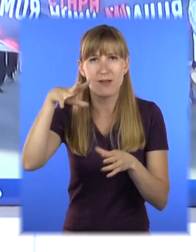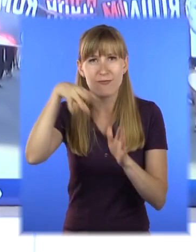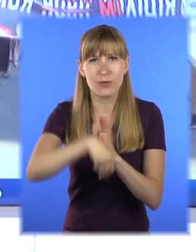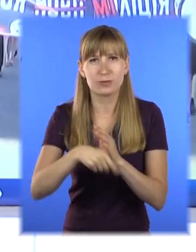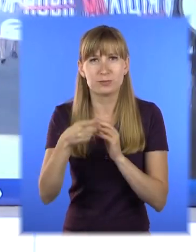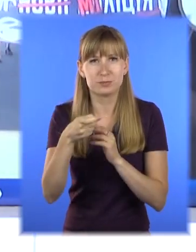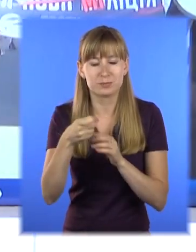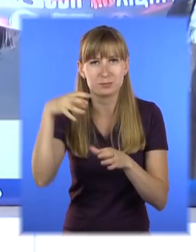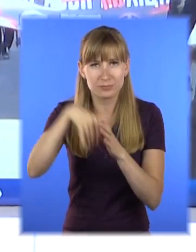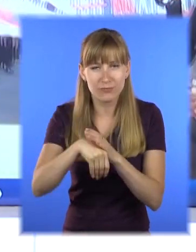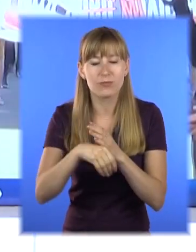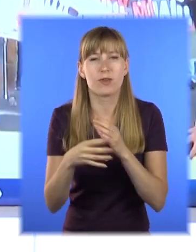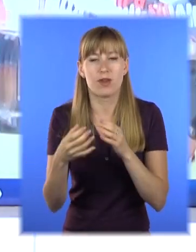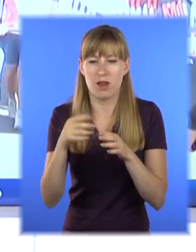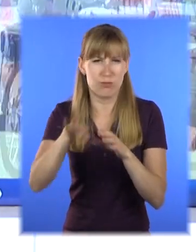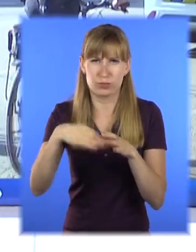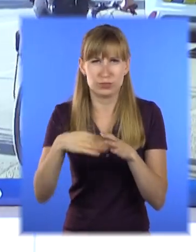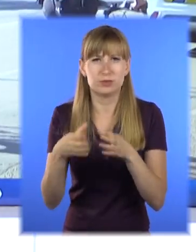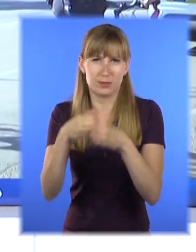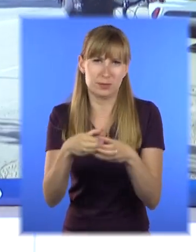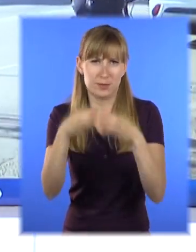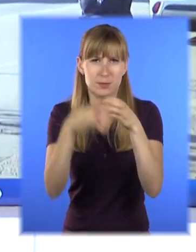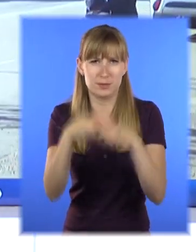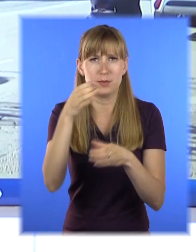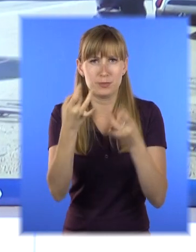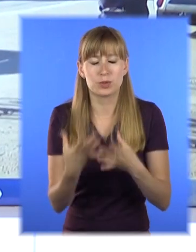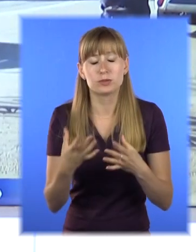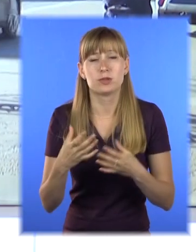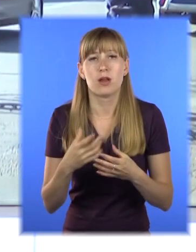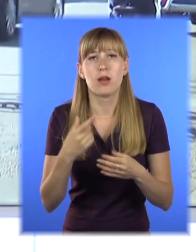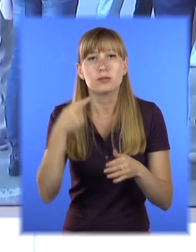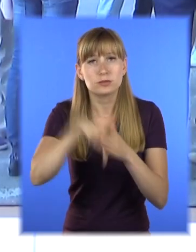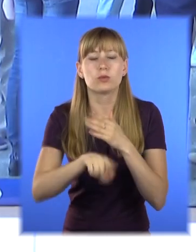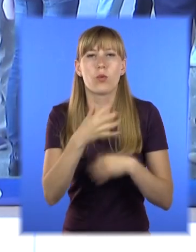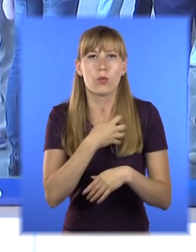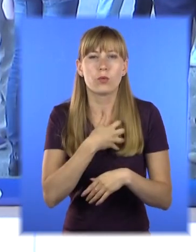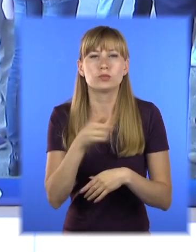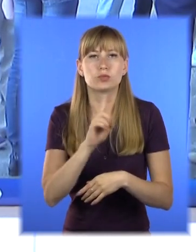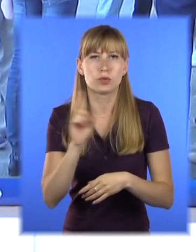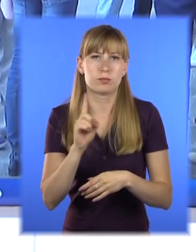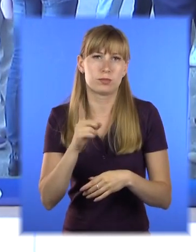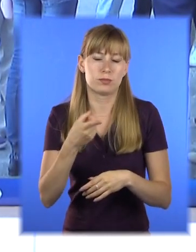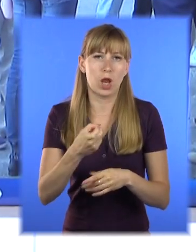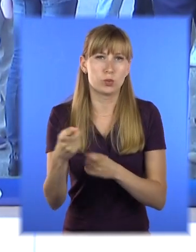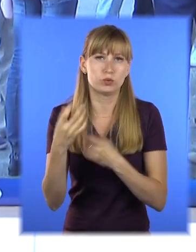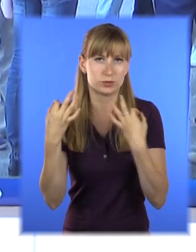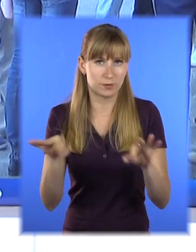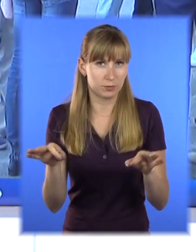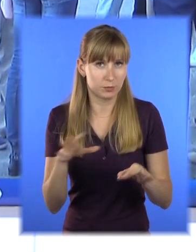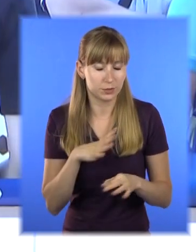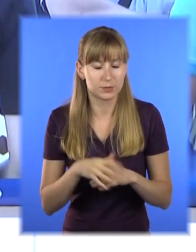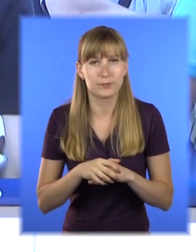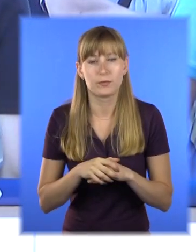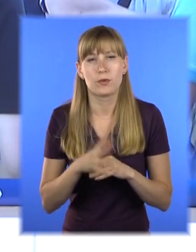Цим вони хотіли показати, що виступають за легалізацію зброї в Україні. Містяни також розкритикували роботу міністра